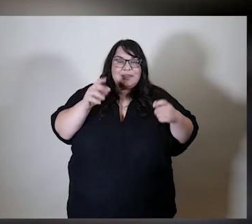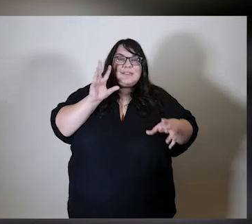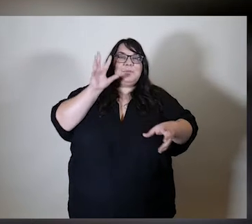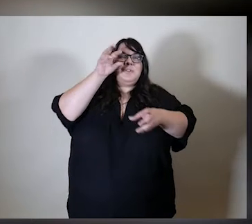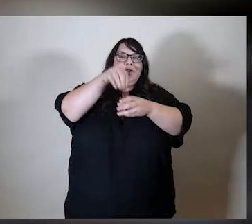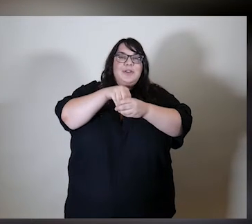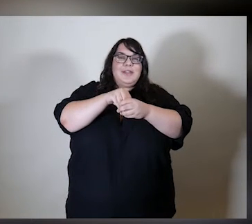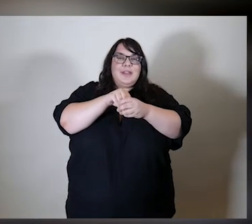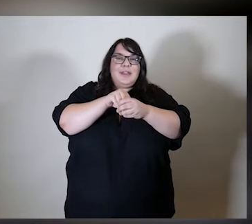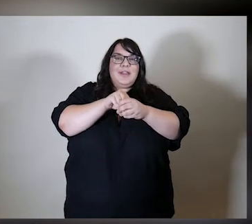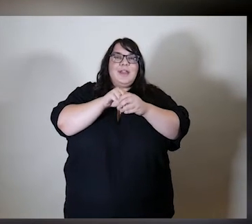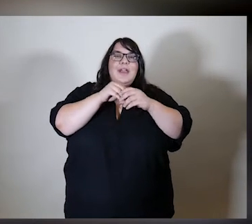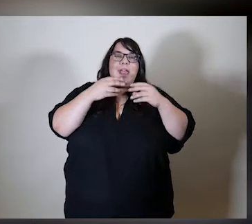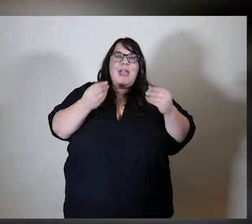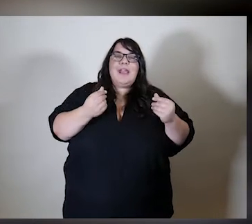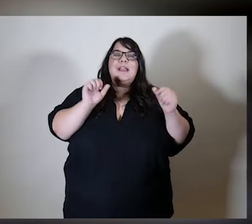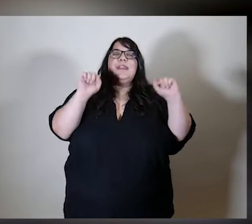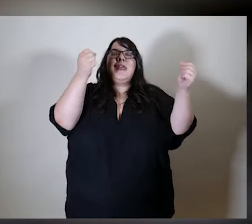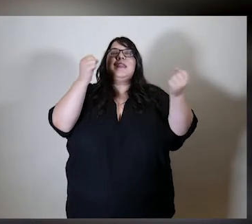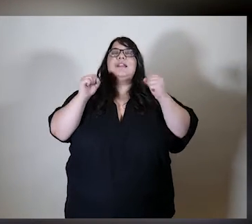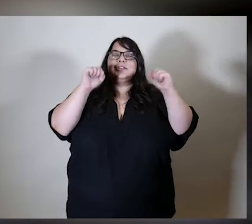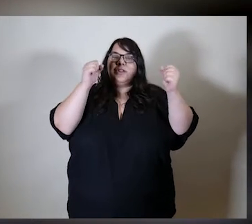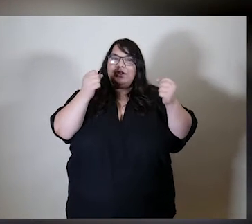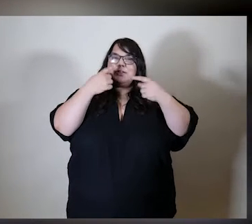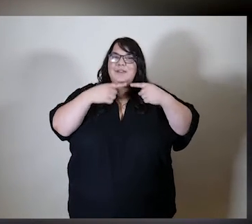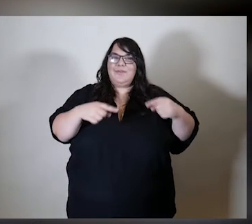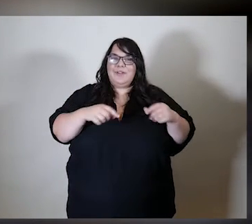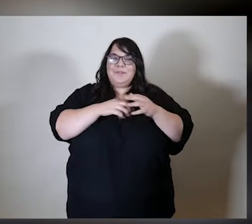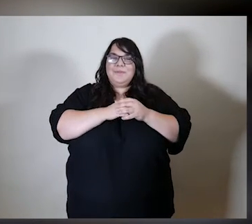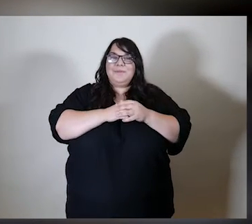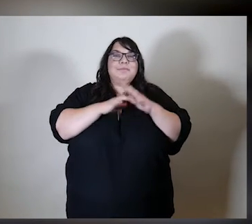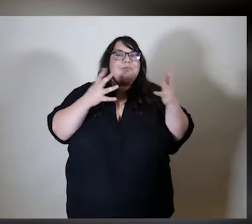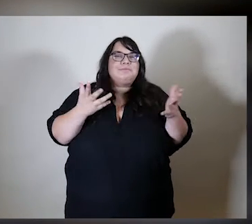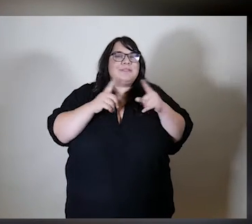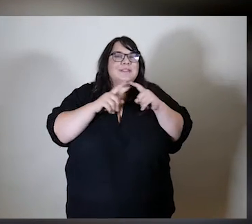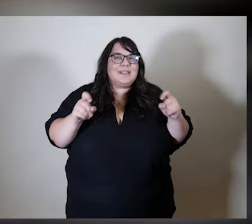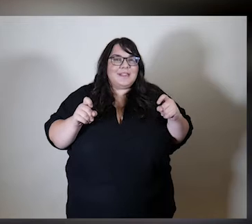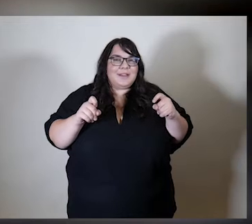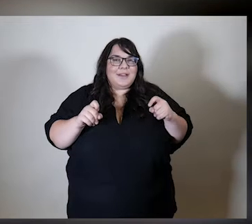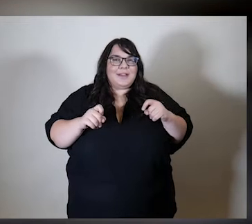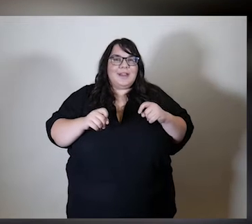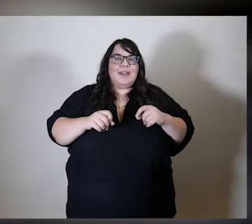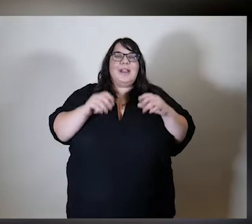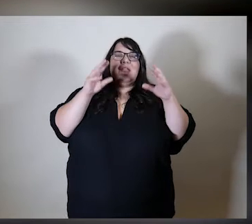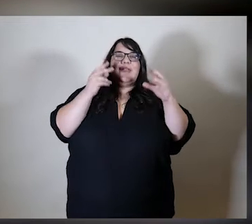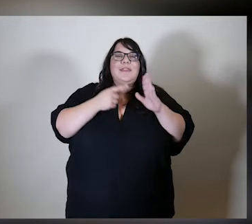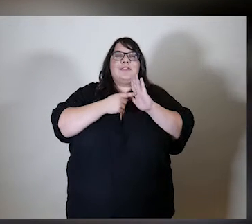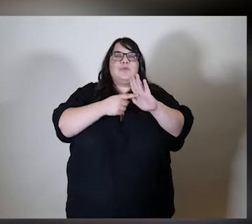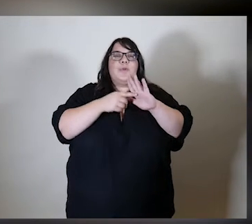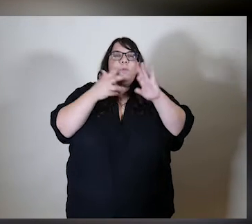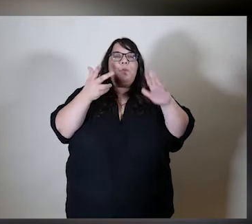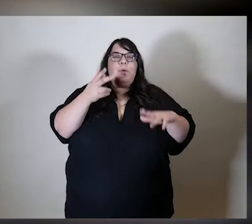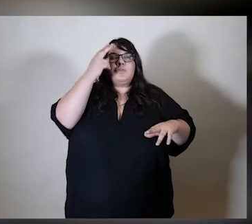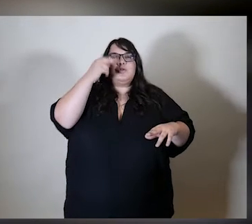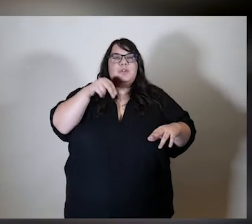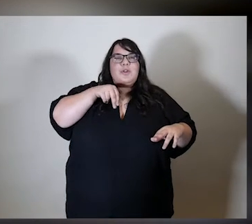αυτό, η συμμετοχή μας θα έχει διαδραστικό χαρακτήρα και πιο συγκεκριμένα θα εστιάσουμε